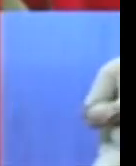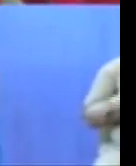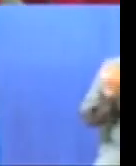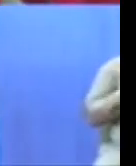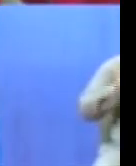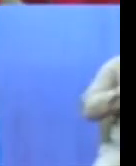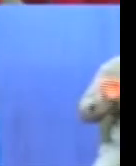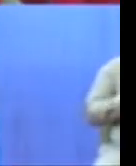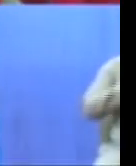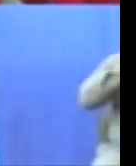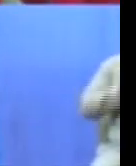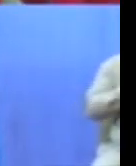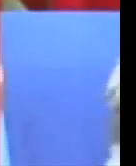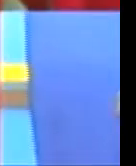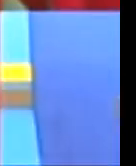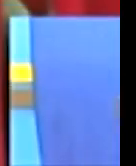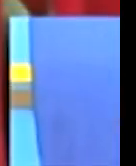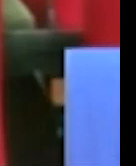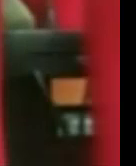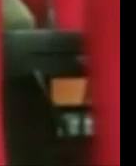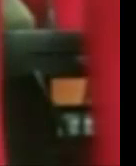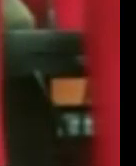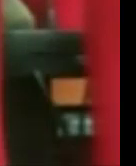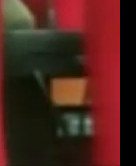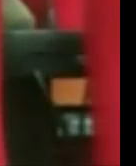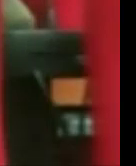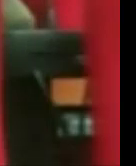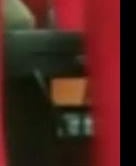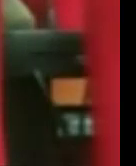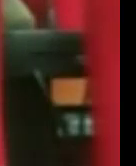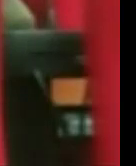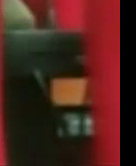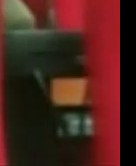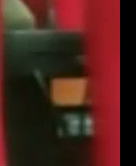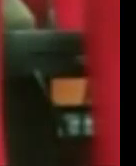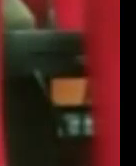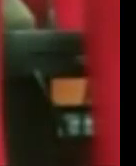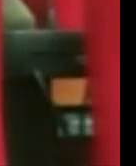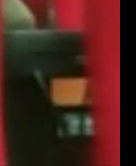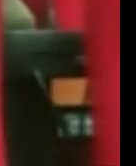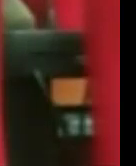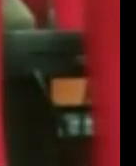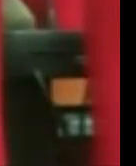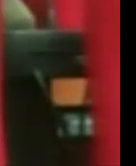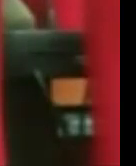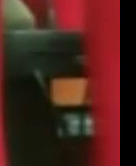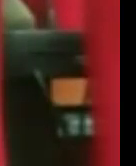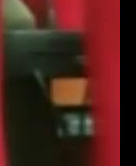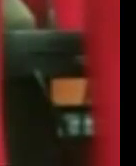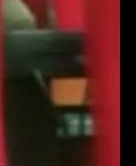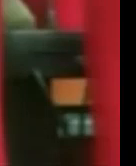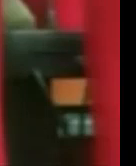Rais wa Jamhuri ya Muungano wa Tanzania Mheshimiwa Dr. John Pombe Joseph Magufuli kwa kunisaidia kibali na gharama